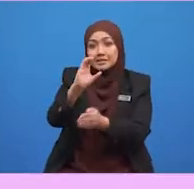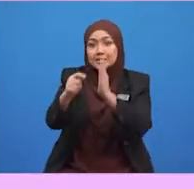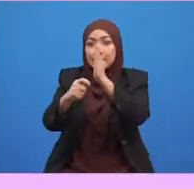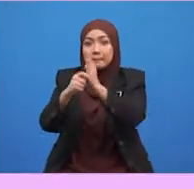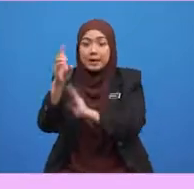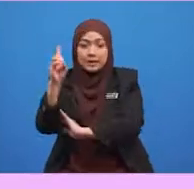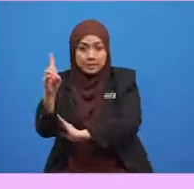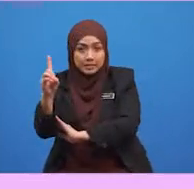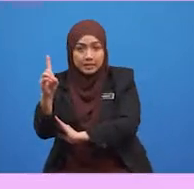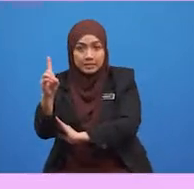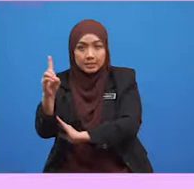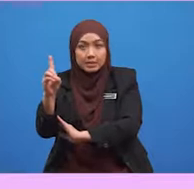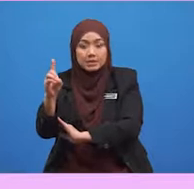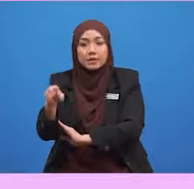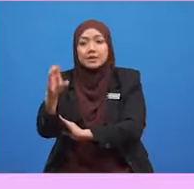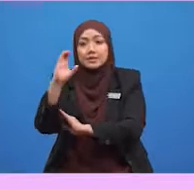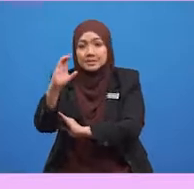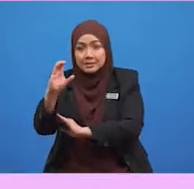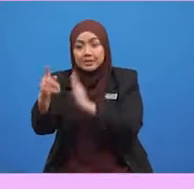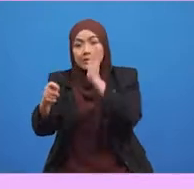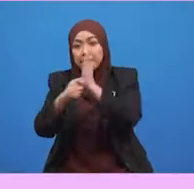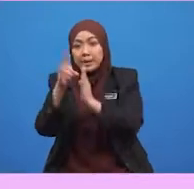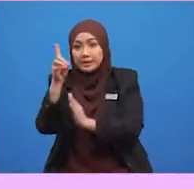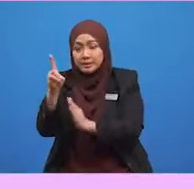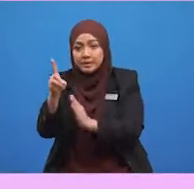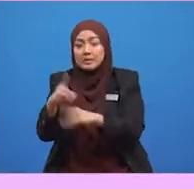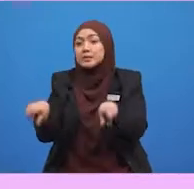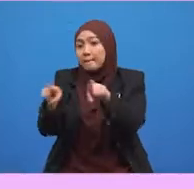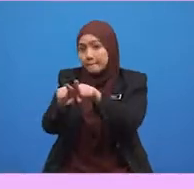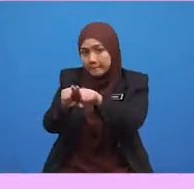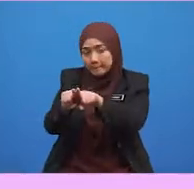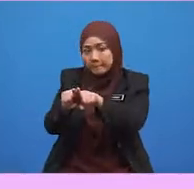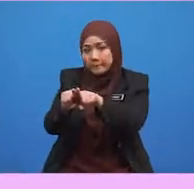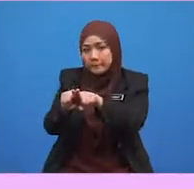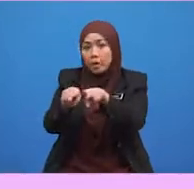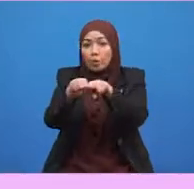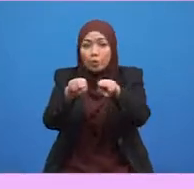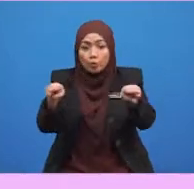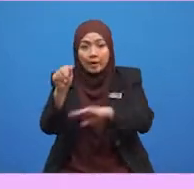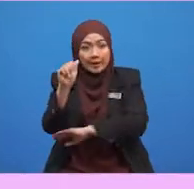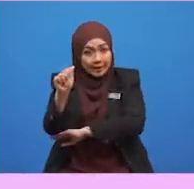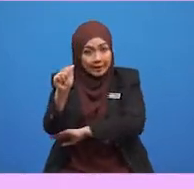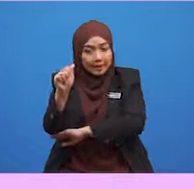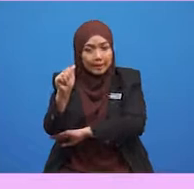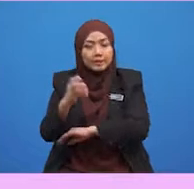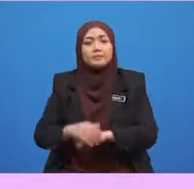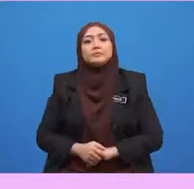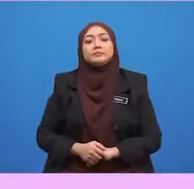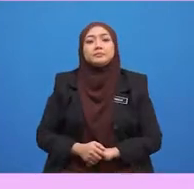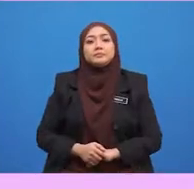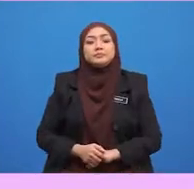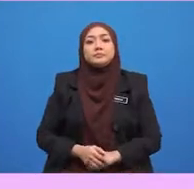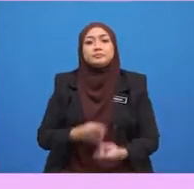D. C tambah D sama dengan ukuran panjang A. Maka